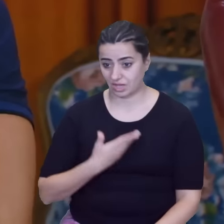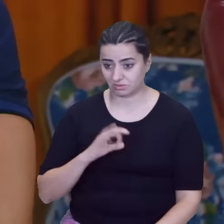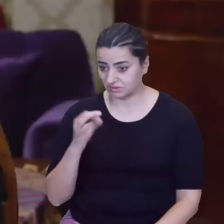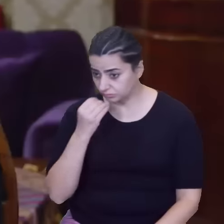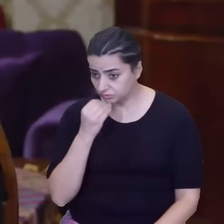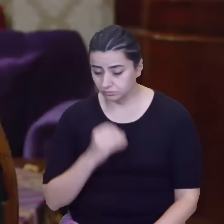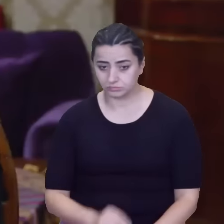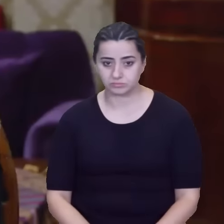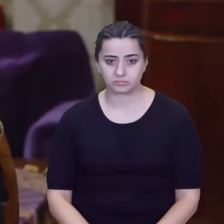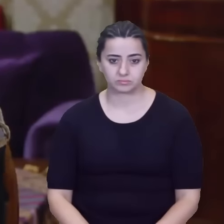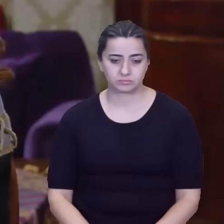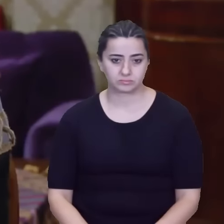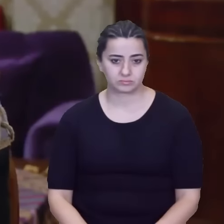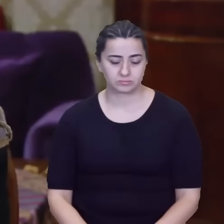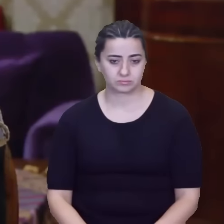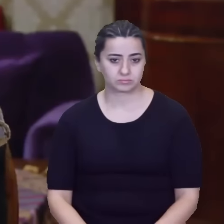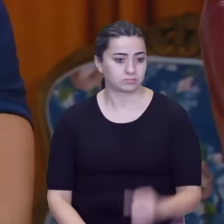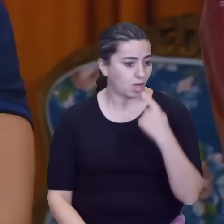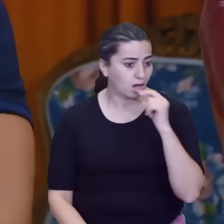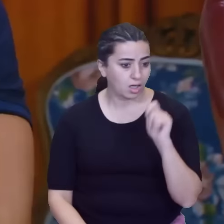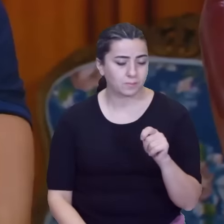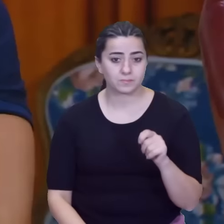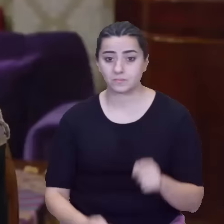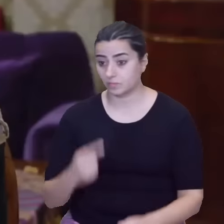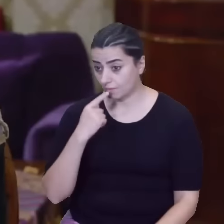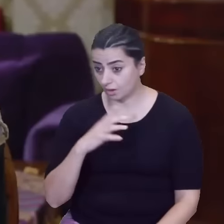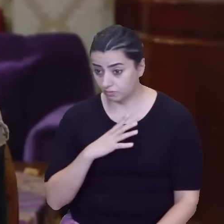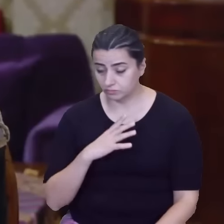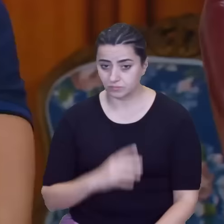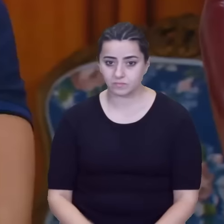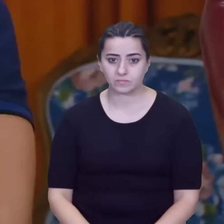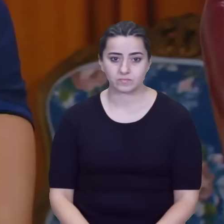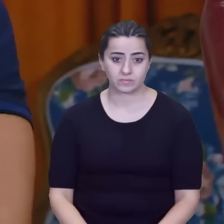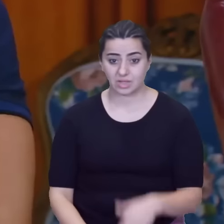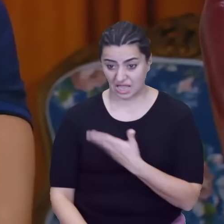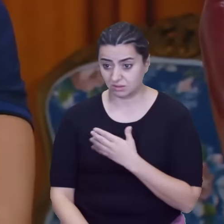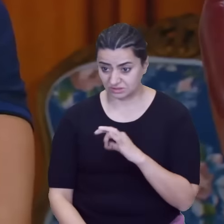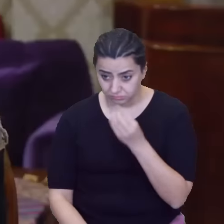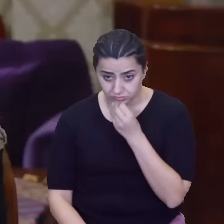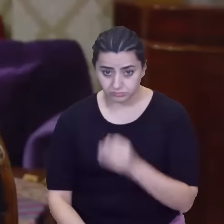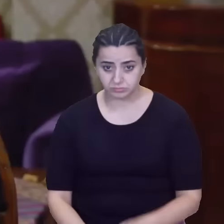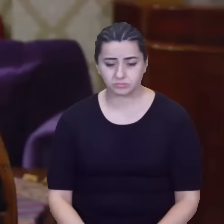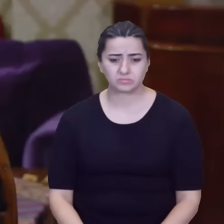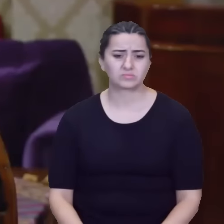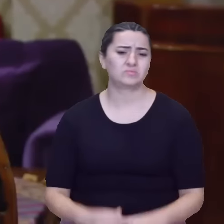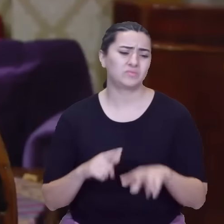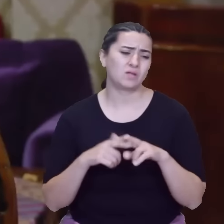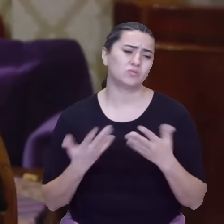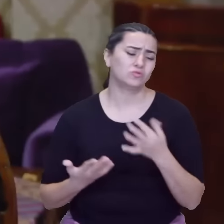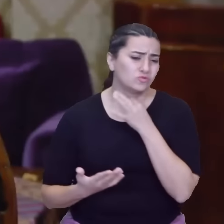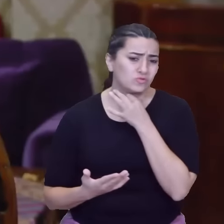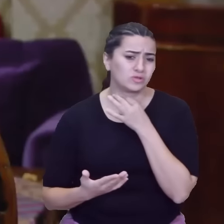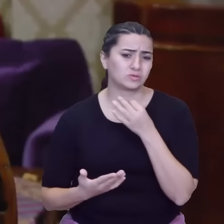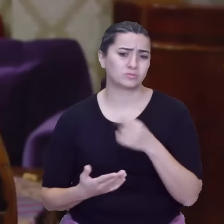Ekmeksiz mi yiyeceğiz? Makarna yaptım Ahmet. Makarna var. Evet. Ekmeksiz mi yiyeceğiz? Ya Ahmet yapma ya.